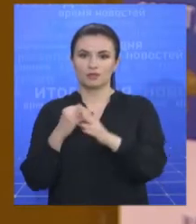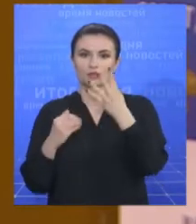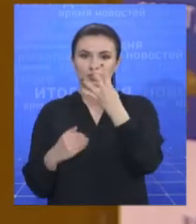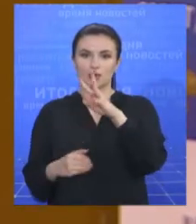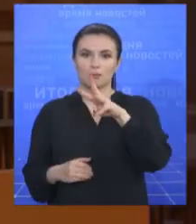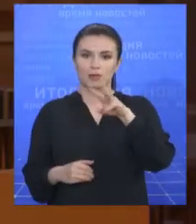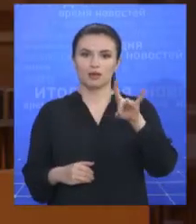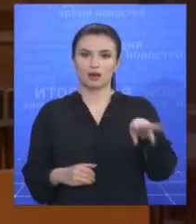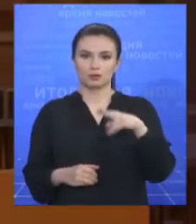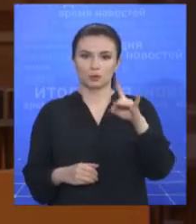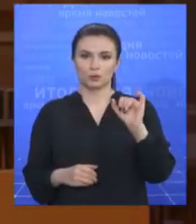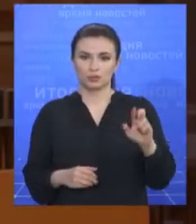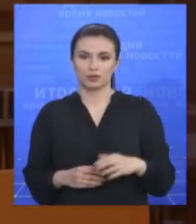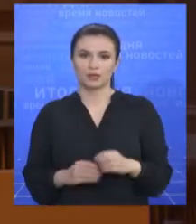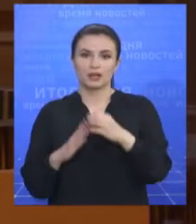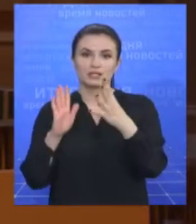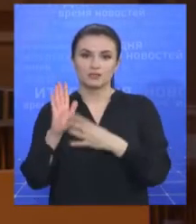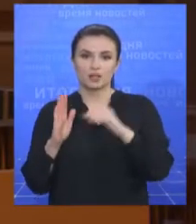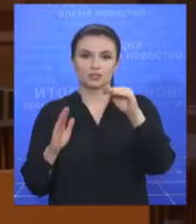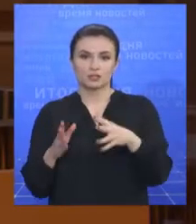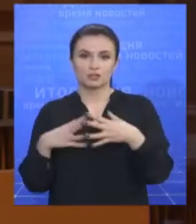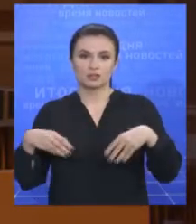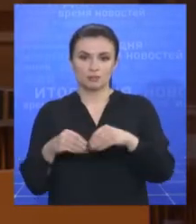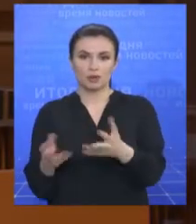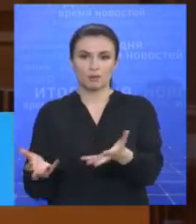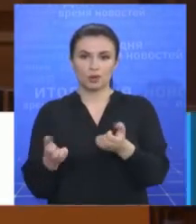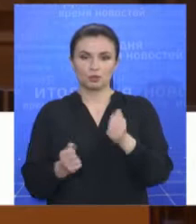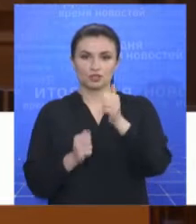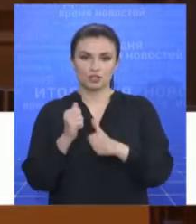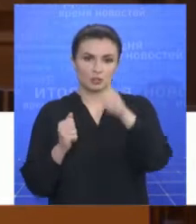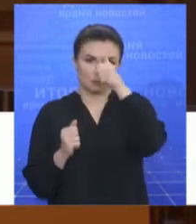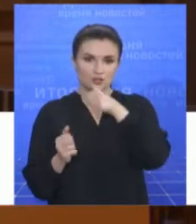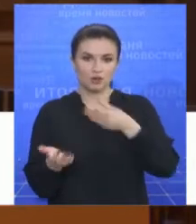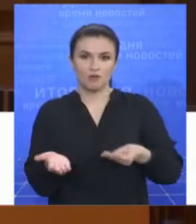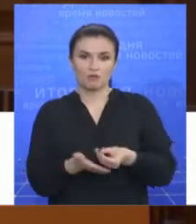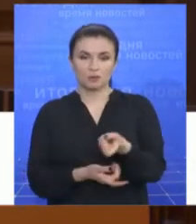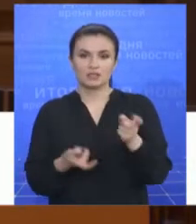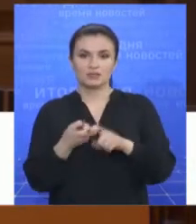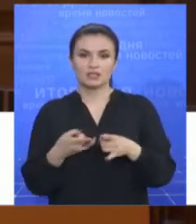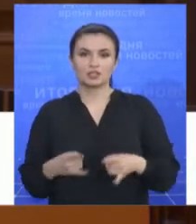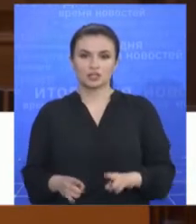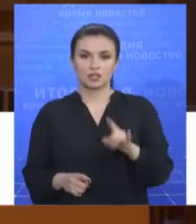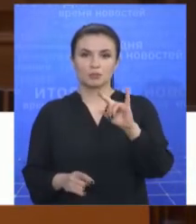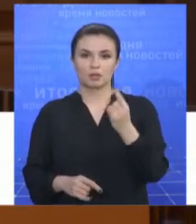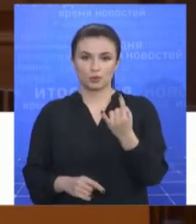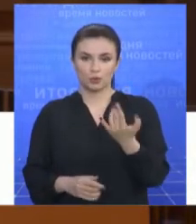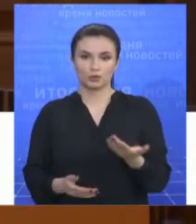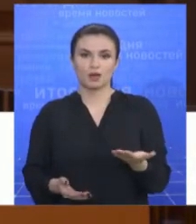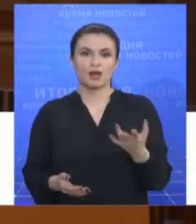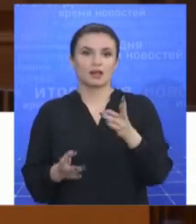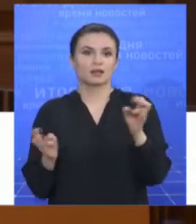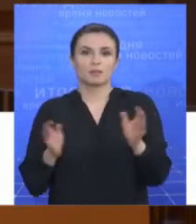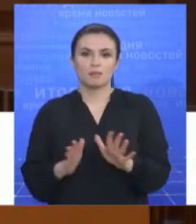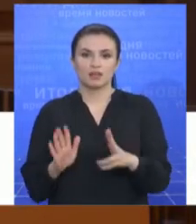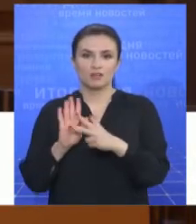4 миллиарда рублей. Порядка 19 тысяч семей получат ежемесячные выплаты в связи с рождением ребенка. Не